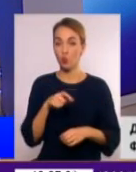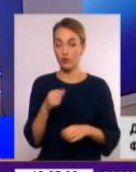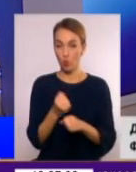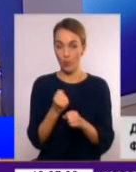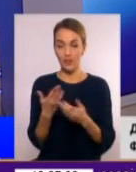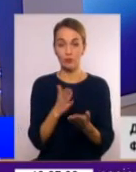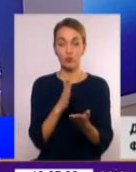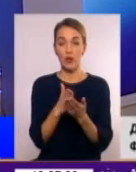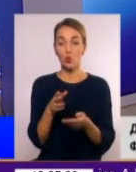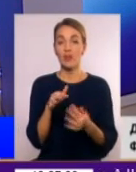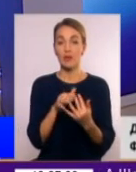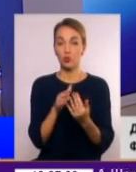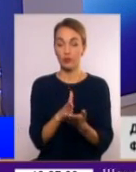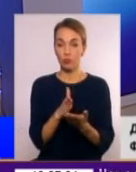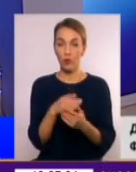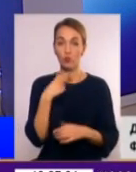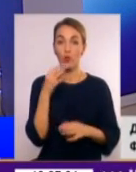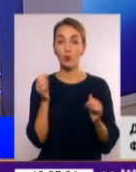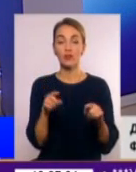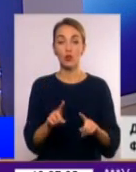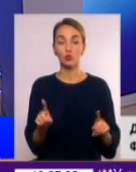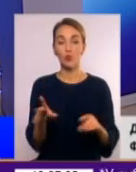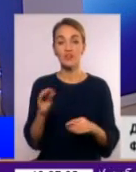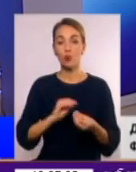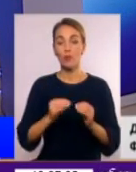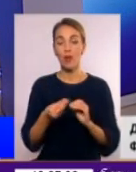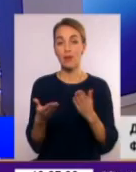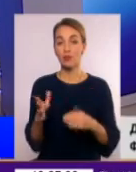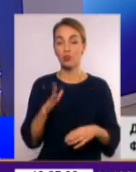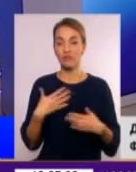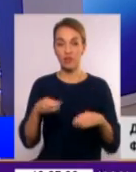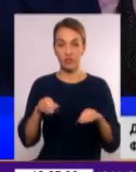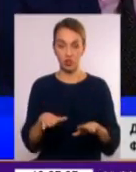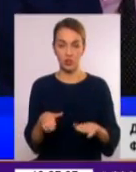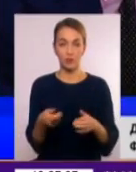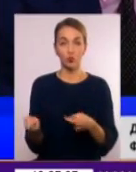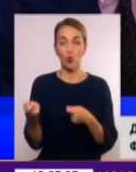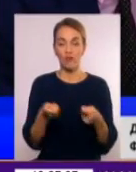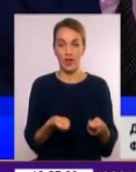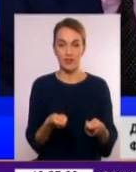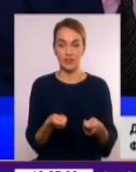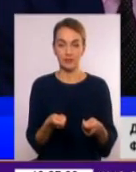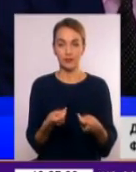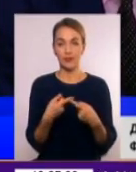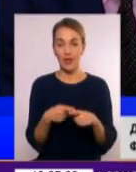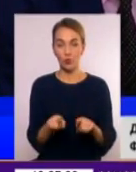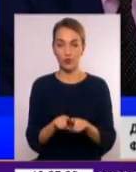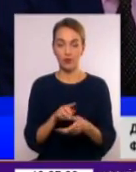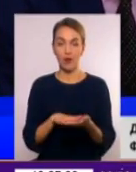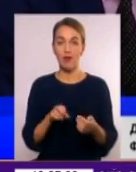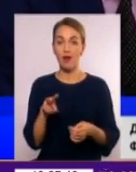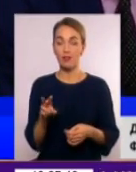безпосередньо на передовій перебувають, вони говорять про те, що всі проблеми, які були, вже вирішені, там довезли, скажімо, там техніку і так далі.